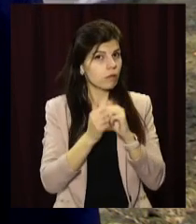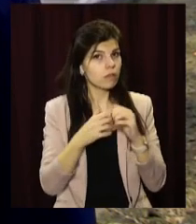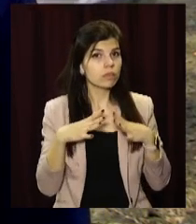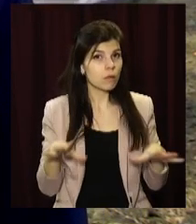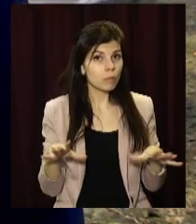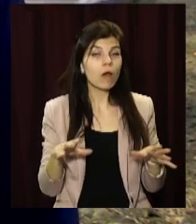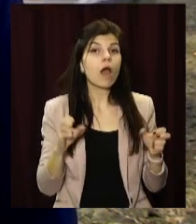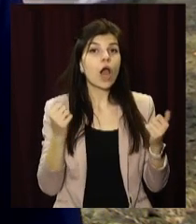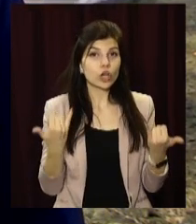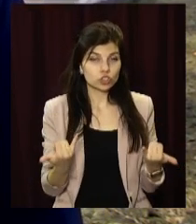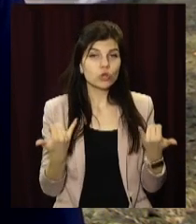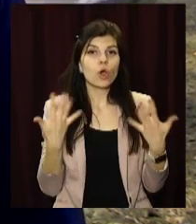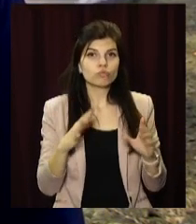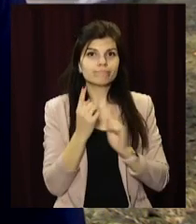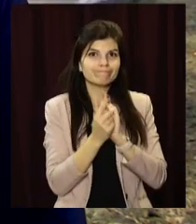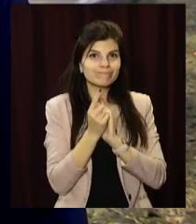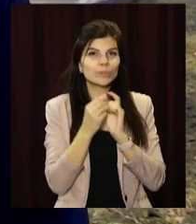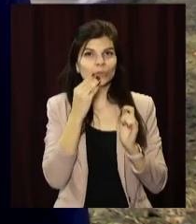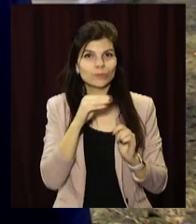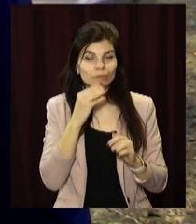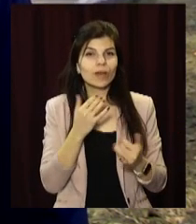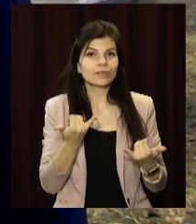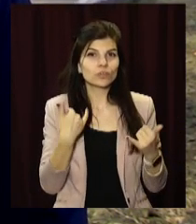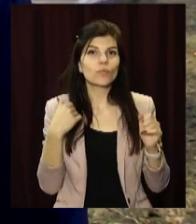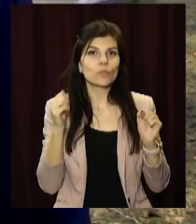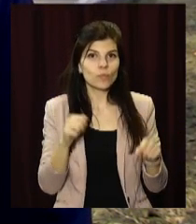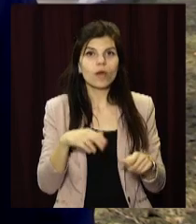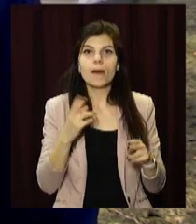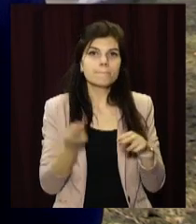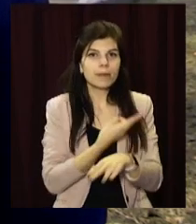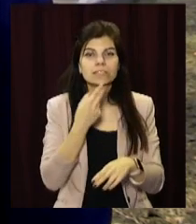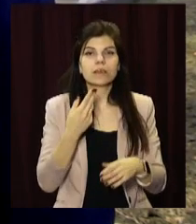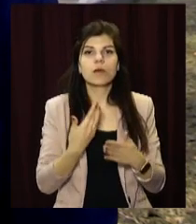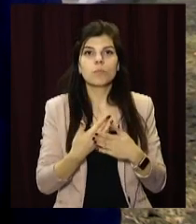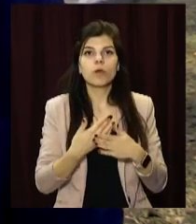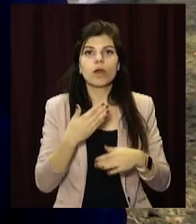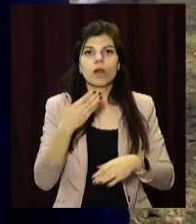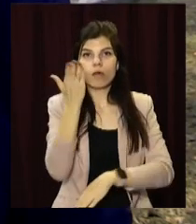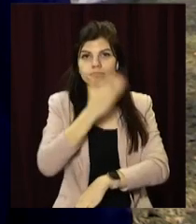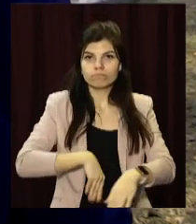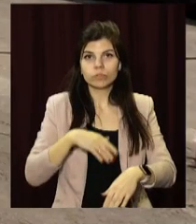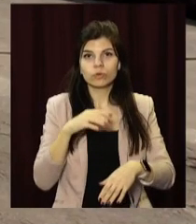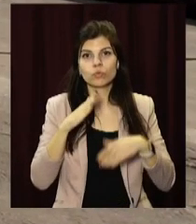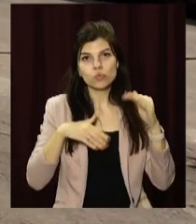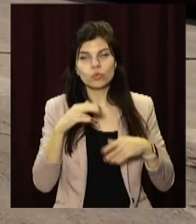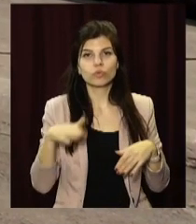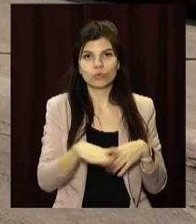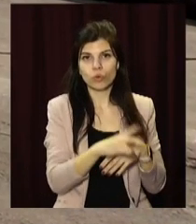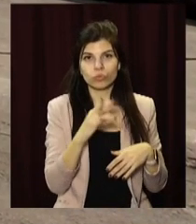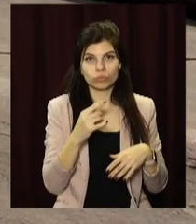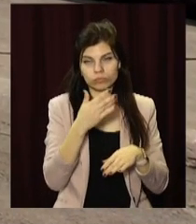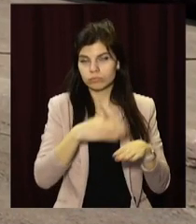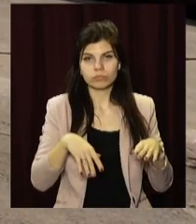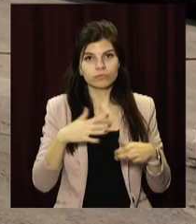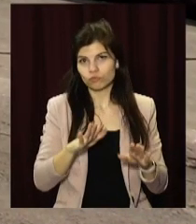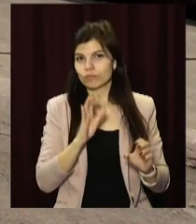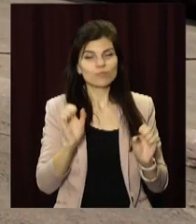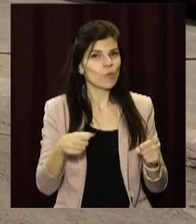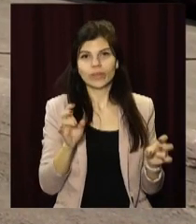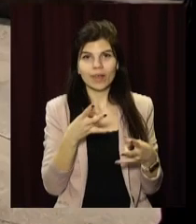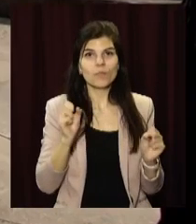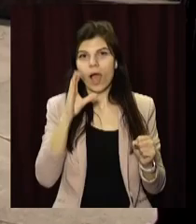На сегодняшний день это позволило нам обходиться без ампутації нижніх і верхніх конечностей. Міський голова Кам'янського Андрій